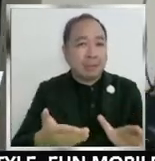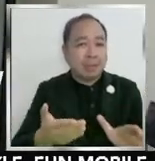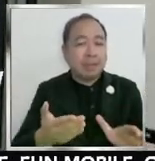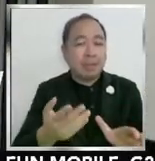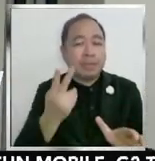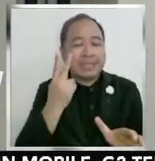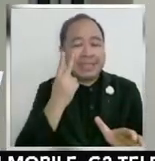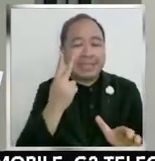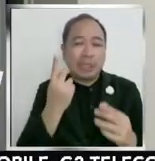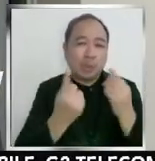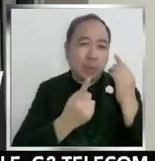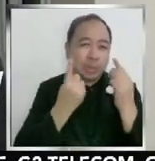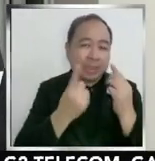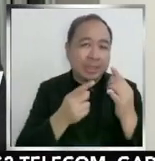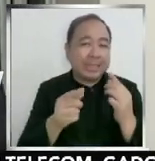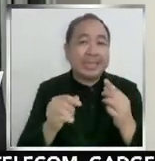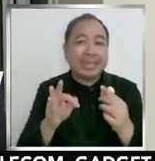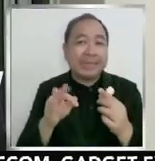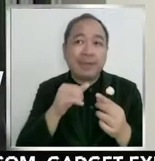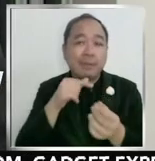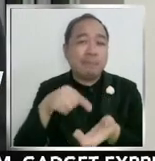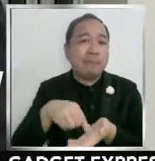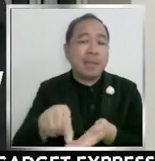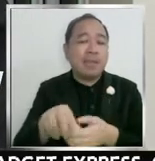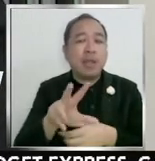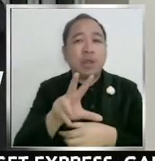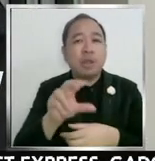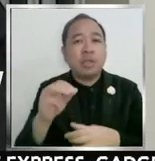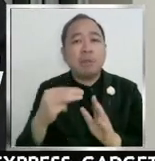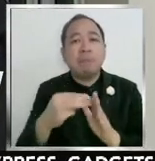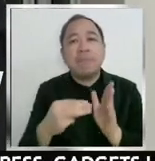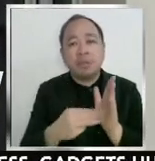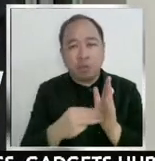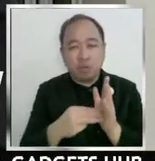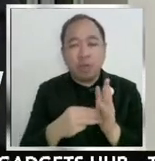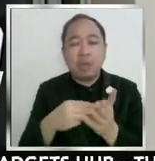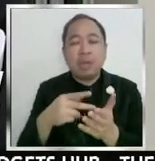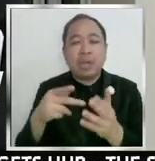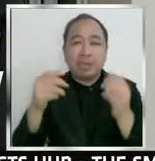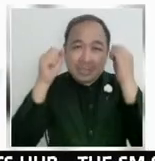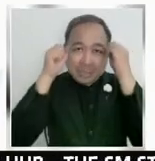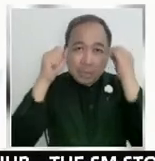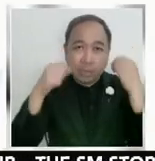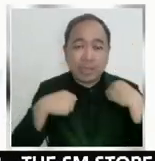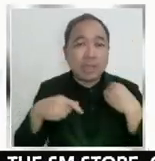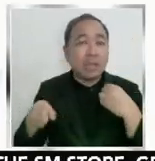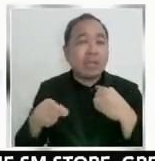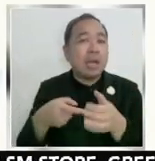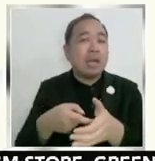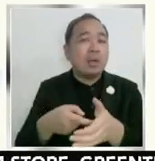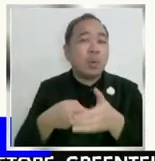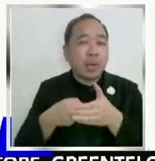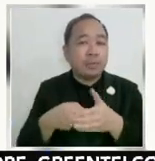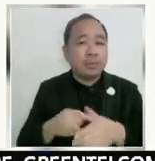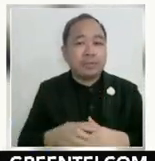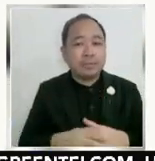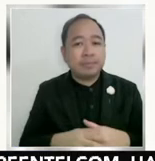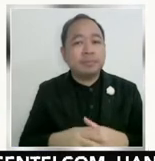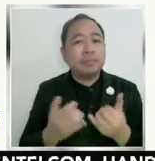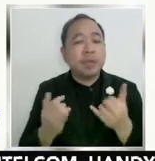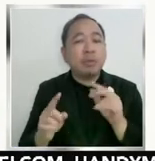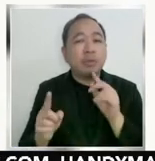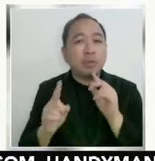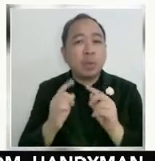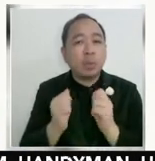hindi mabayaran ang aabot sa 30 million Saudi riyals na blood money na hinihingi sa kanila. We're talking to the DFA about